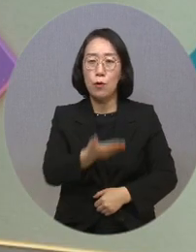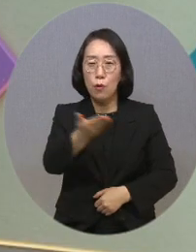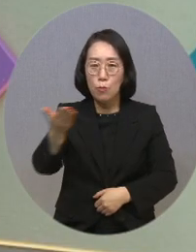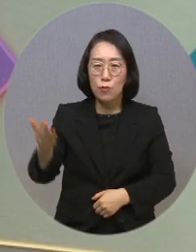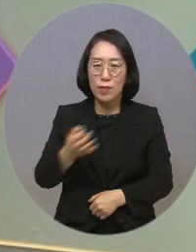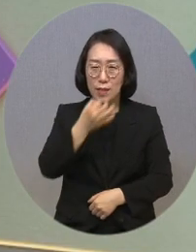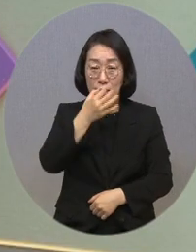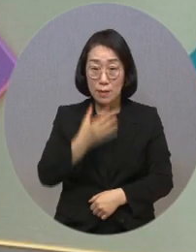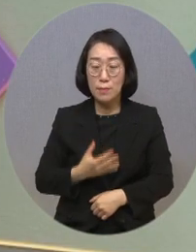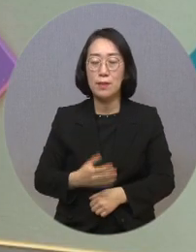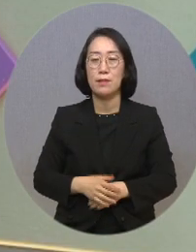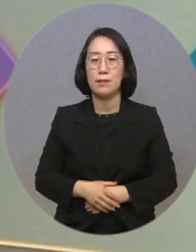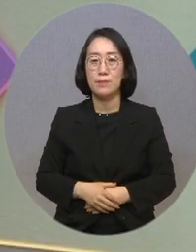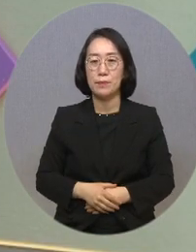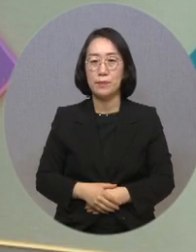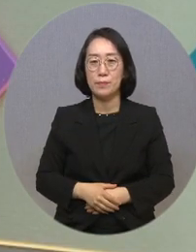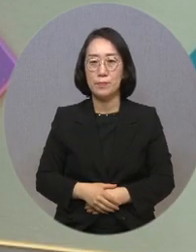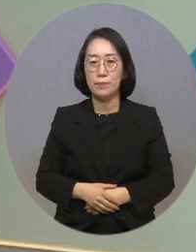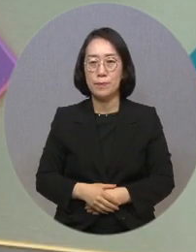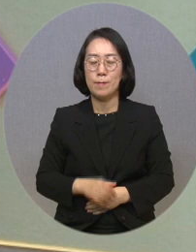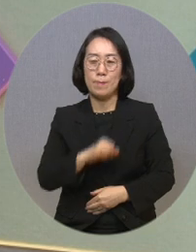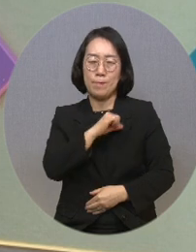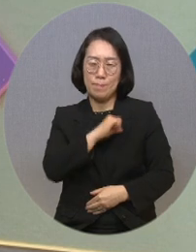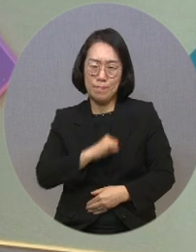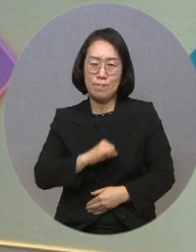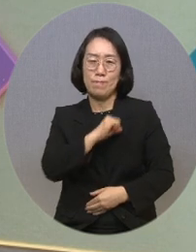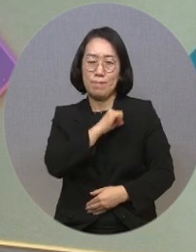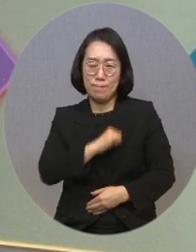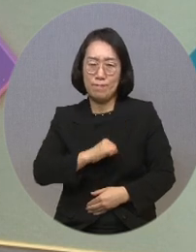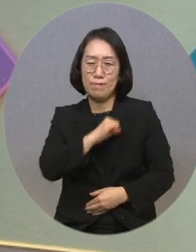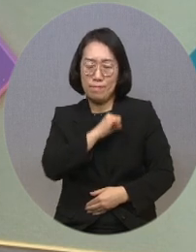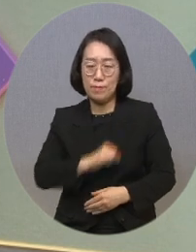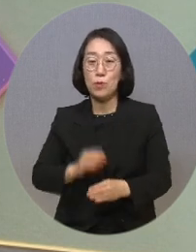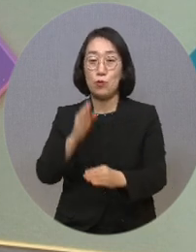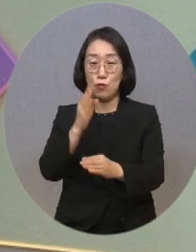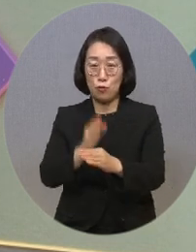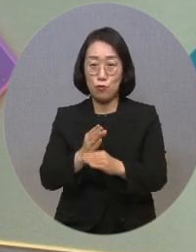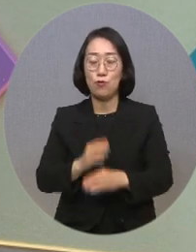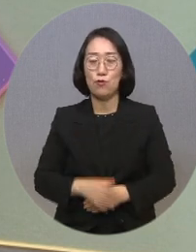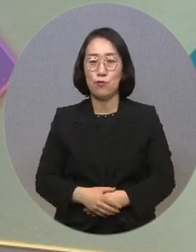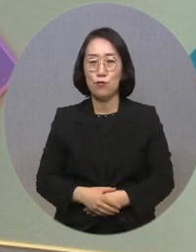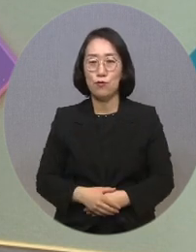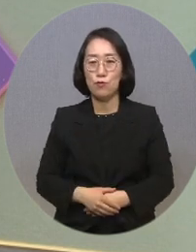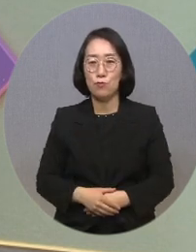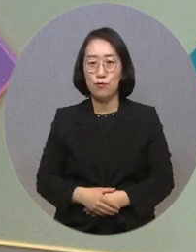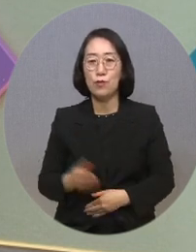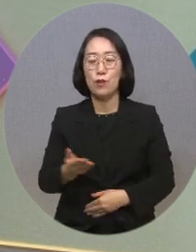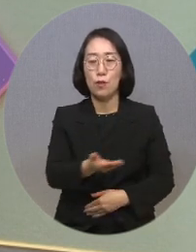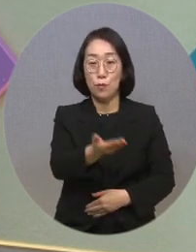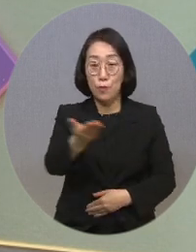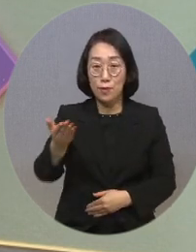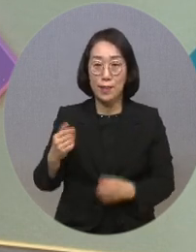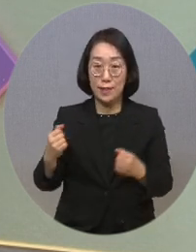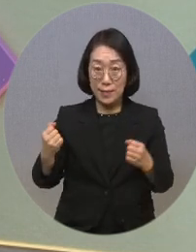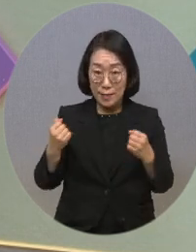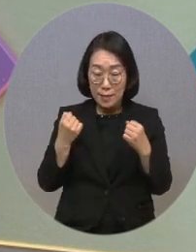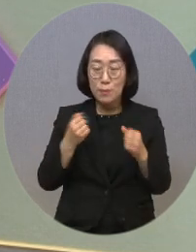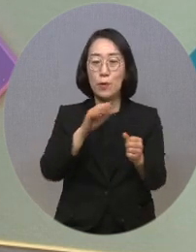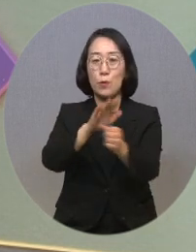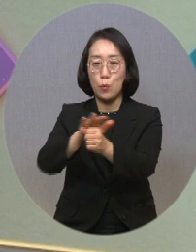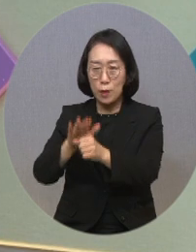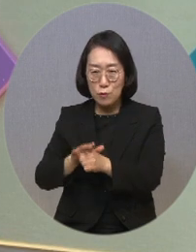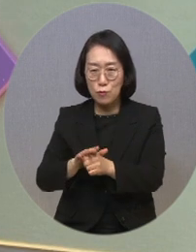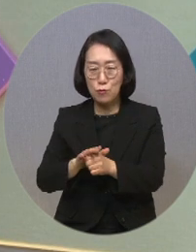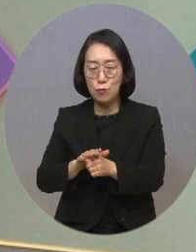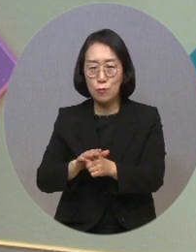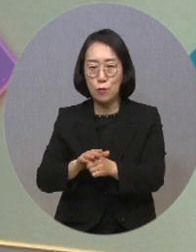어렵게 지금 버티고 있는 상황이지 않습니까? 네. 그래서 우리 시민들께 좀 힘이 되는 쪽으로 모든